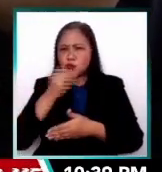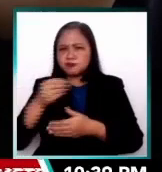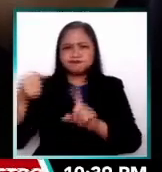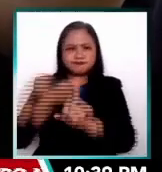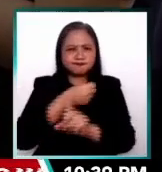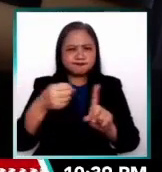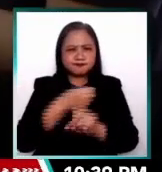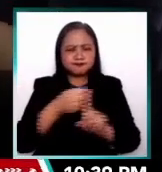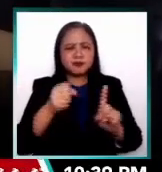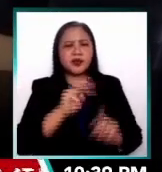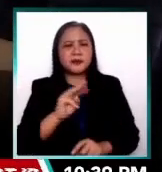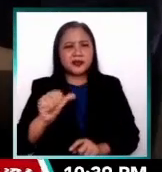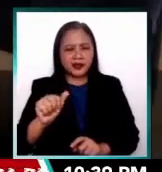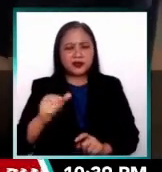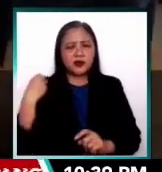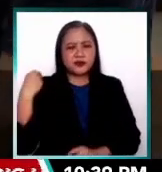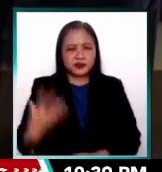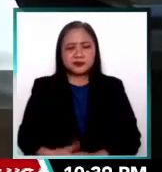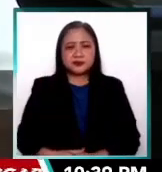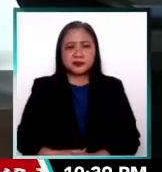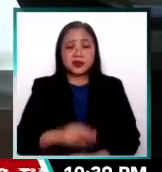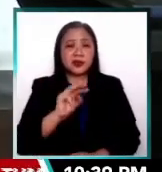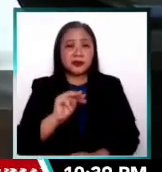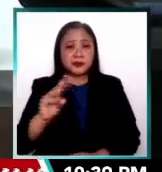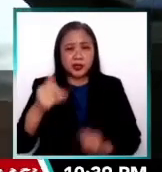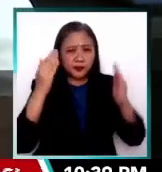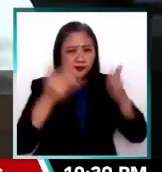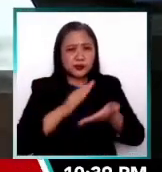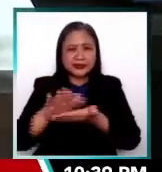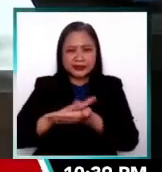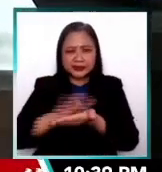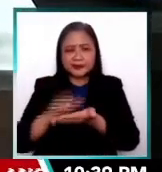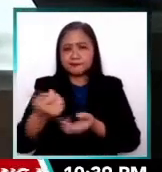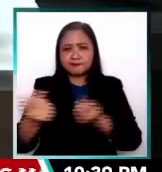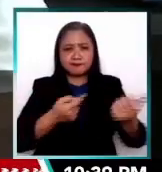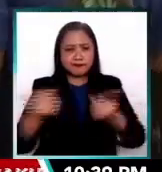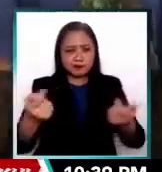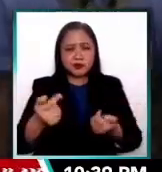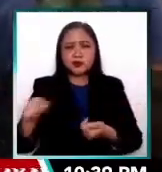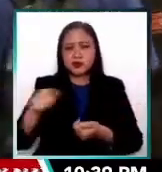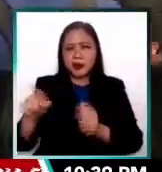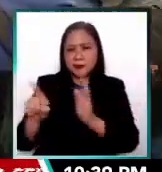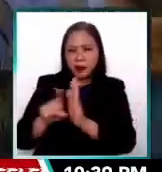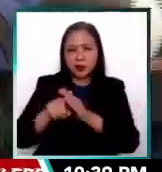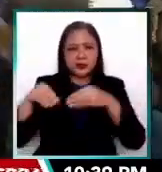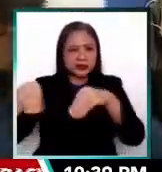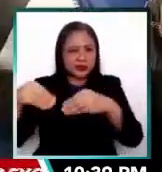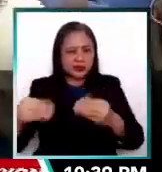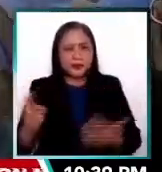enforcer. Lalo rin daw tututukan ng MMDA ang clearing operations nila laban sa mga illegal vendor sa Baclaran